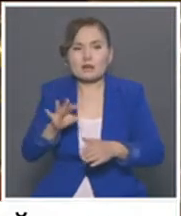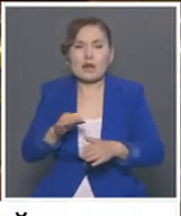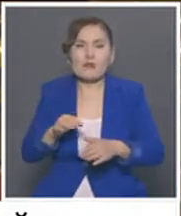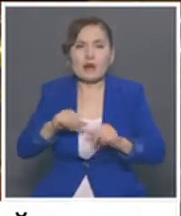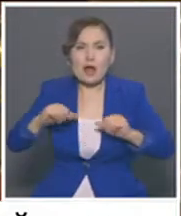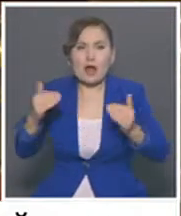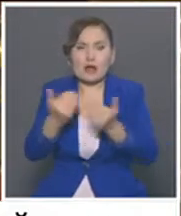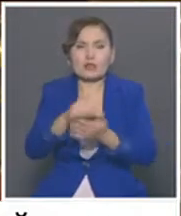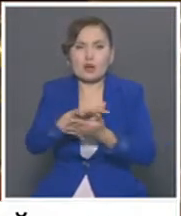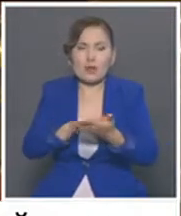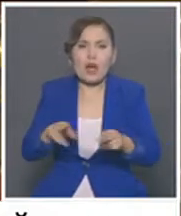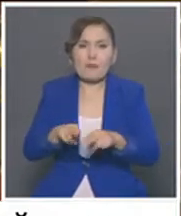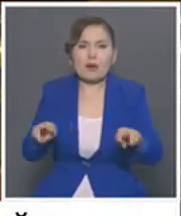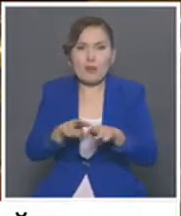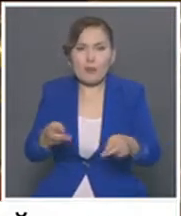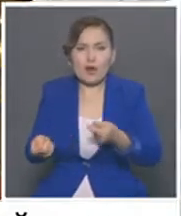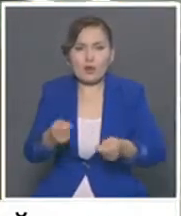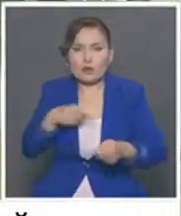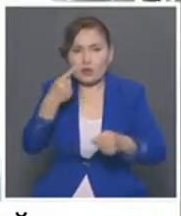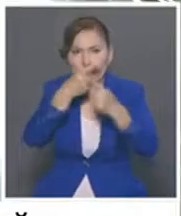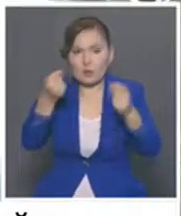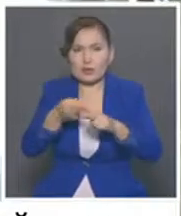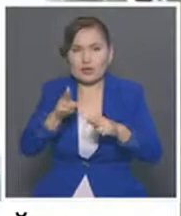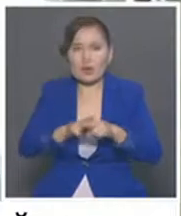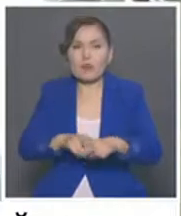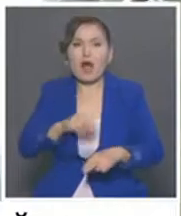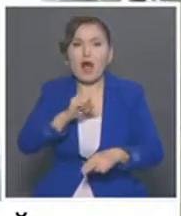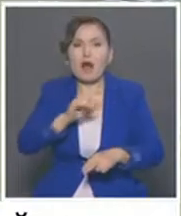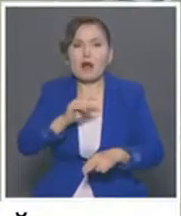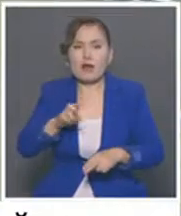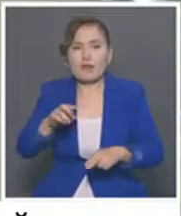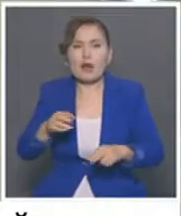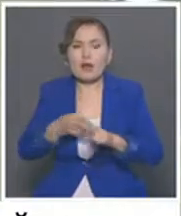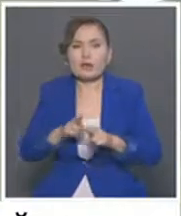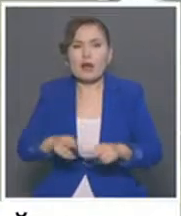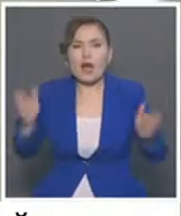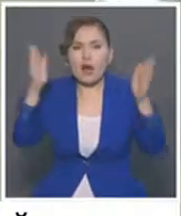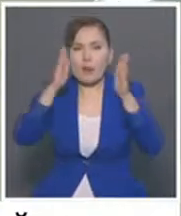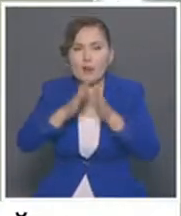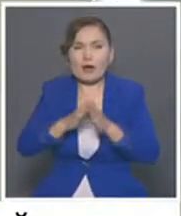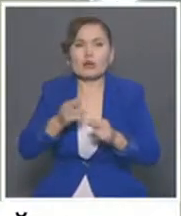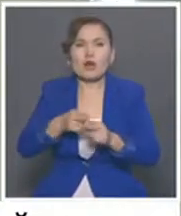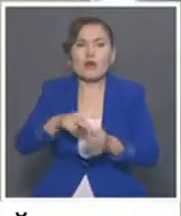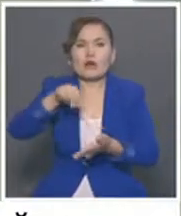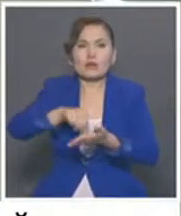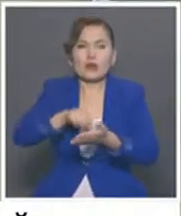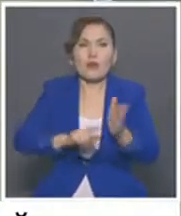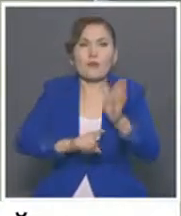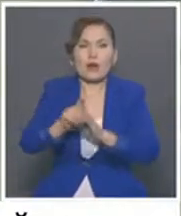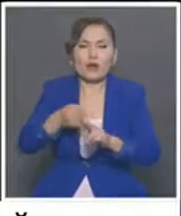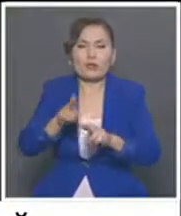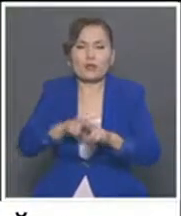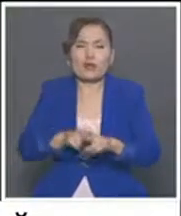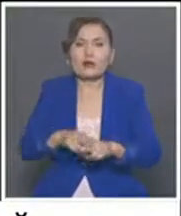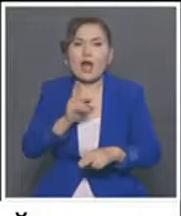ұсынысты депутаттарға премьер-министр Джузеппе Конте ұсынды. Сауд Арабиясында қажылық басталды. Оған жылдағыдай 2,5 миллион емес 1000 шақты адам ғана қатысып